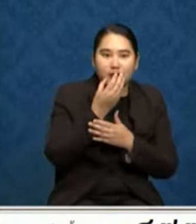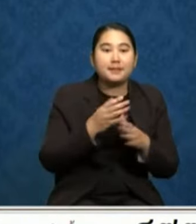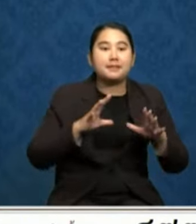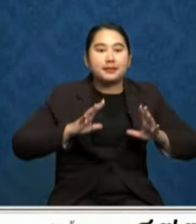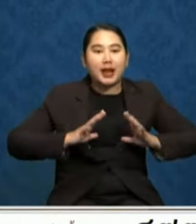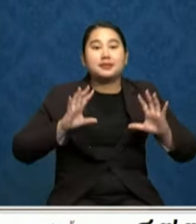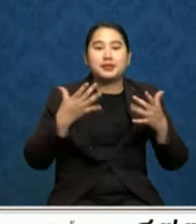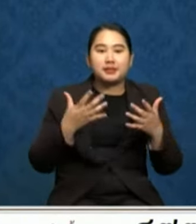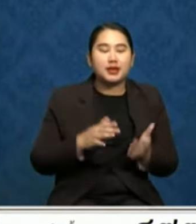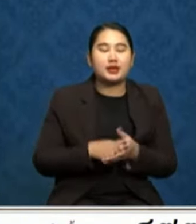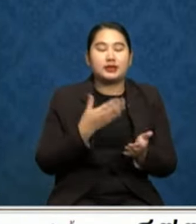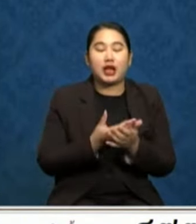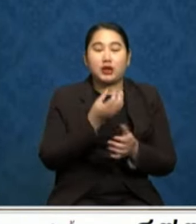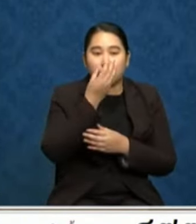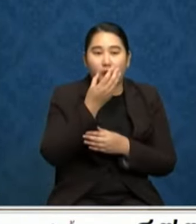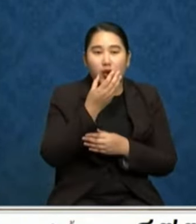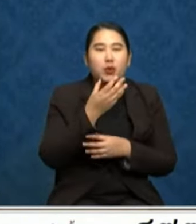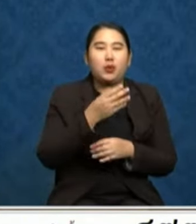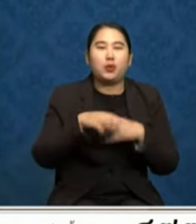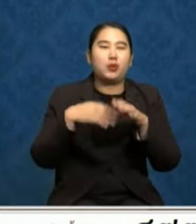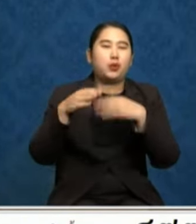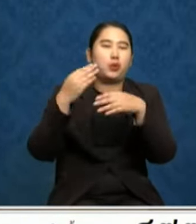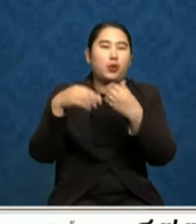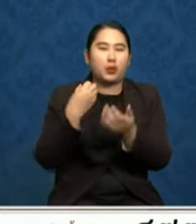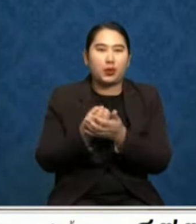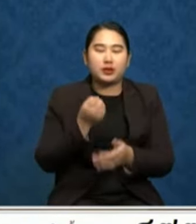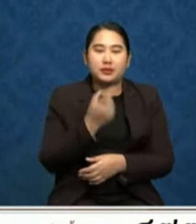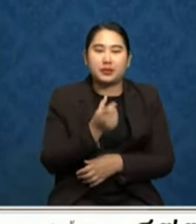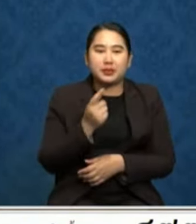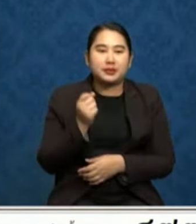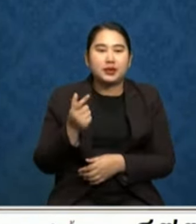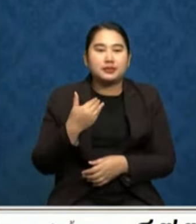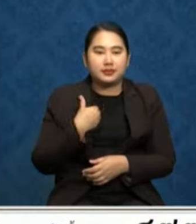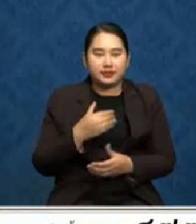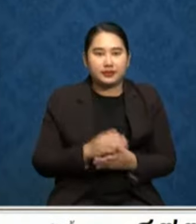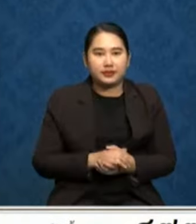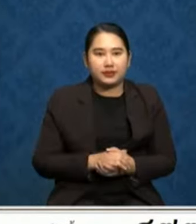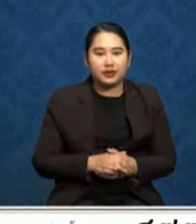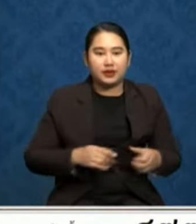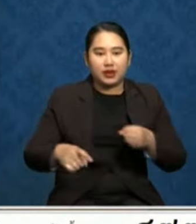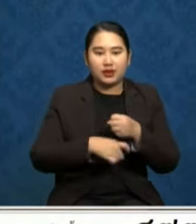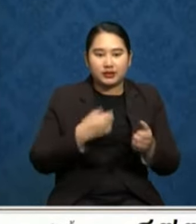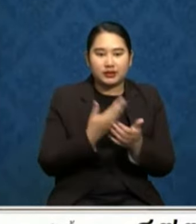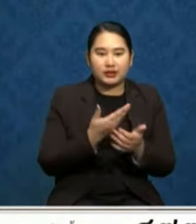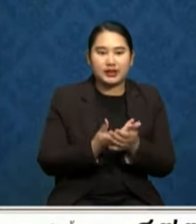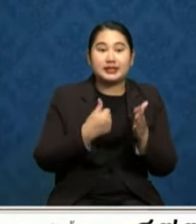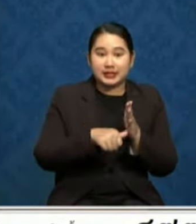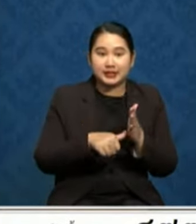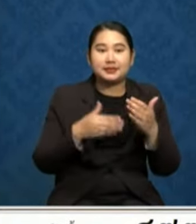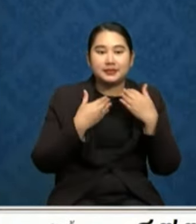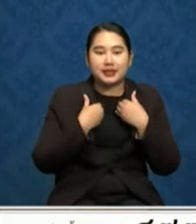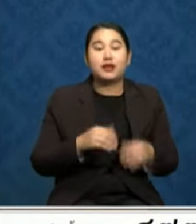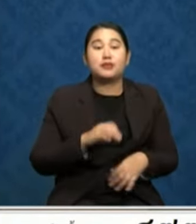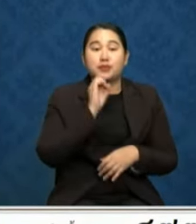อกก็ออกดอกออกผลยิ่งกว่าจำนวนเม็ดข้าวอีกนะครับชาวนาก็เป็นหนี้เป็นสินอย่างนี้ตลอดไปครับ